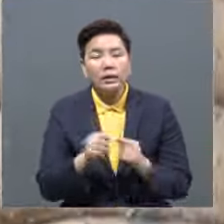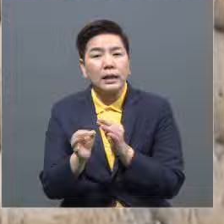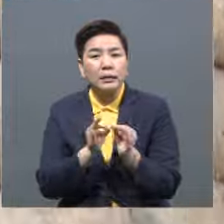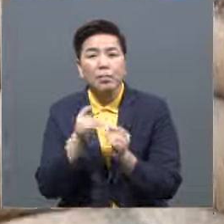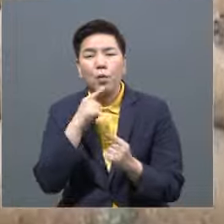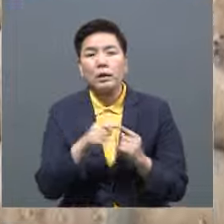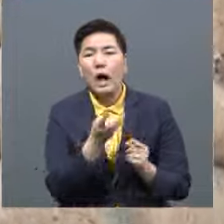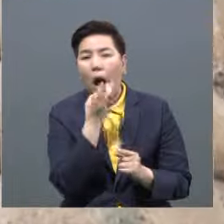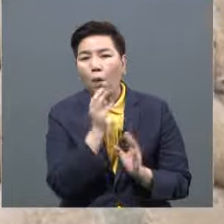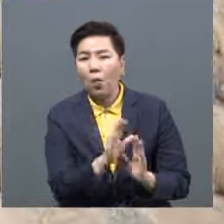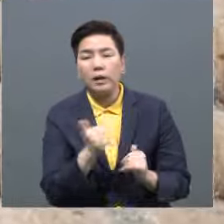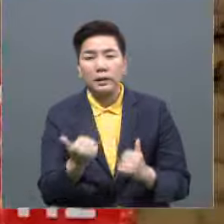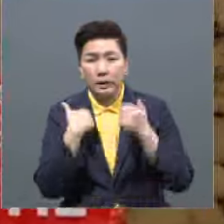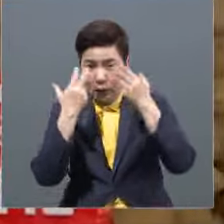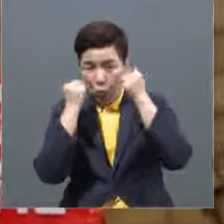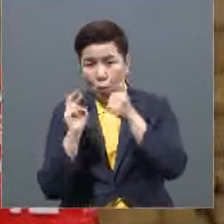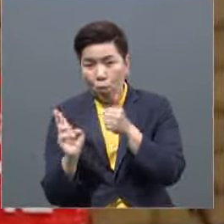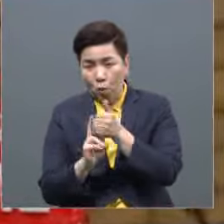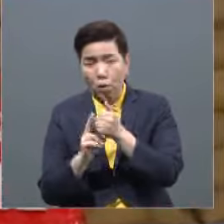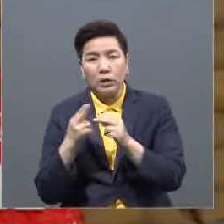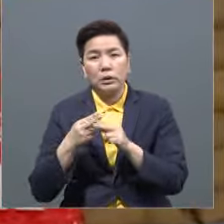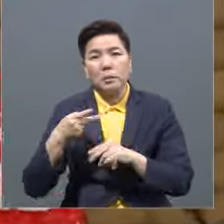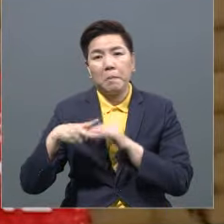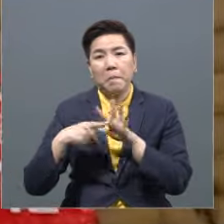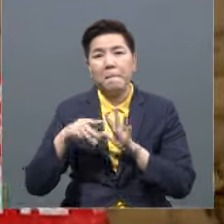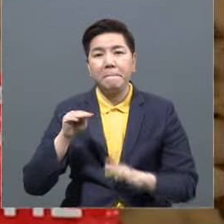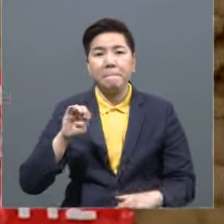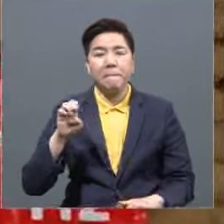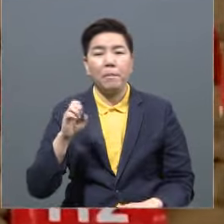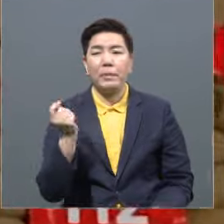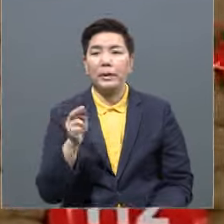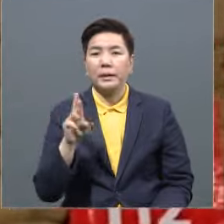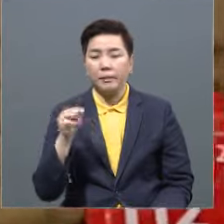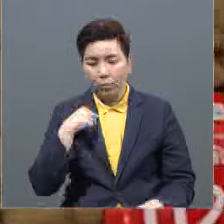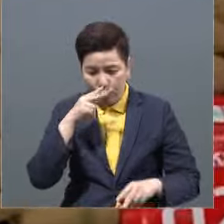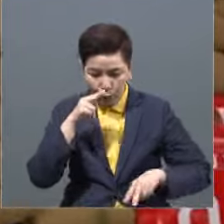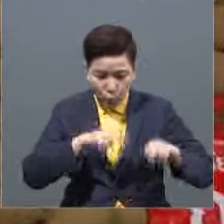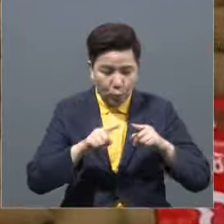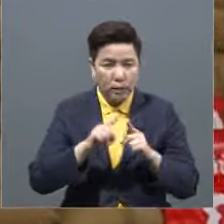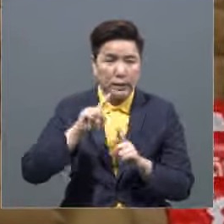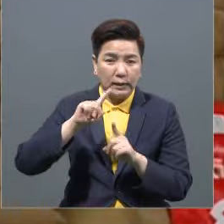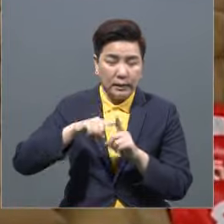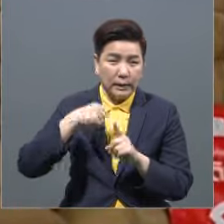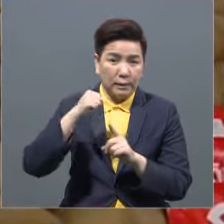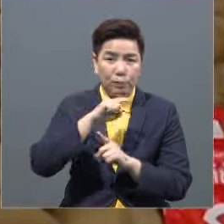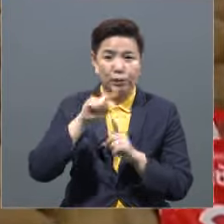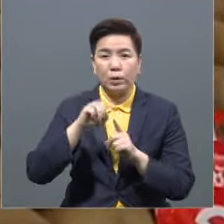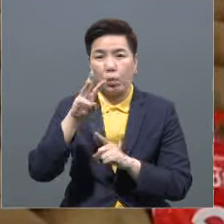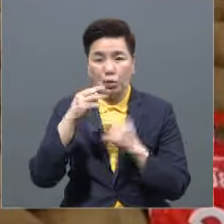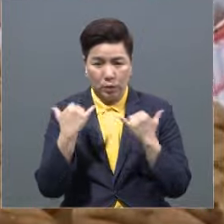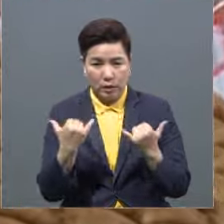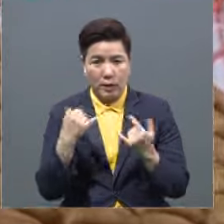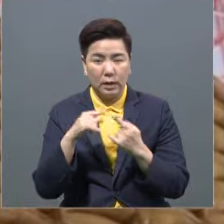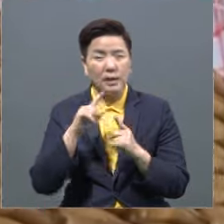าเป็นข้าวที่รองนายกรัฐมนตรีคุณภูมิธรรมเวชยชัยลงไปตรวจเมื่อวันที่6พฤษภาคมนะครับแบ่งส่ว